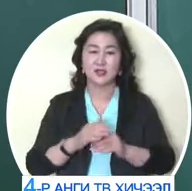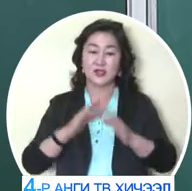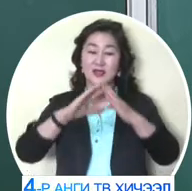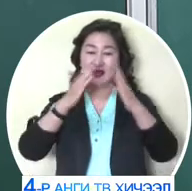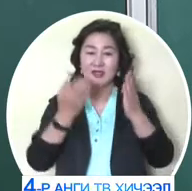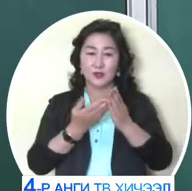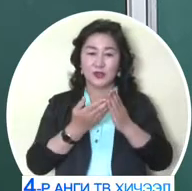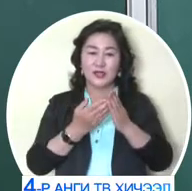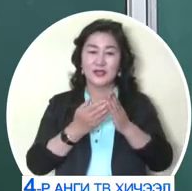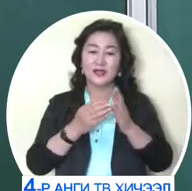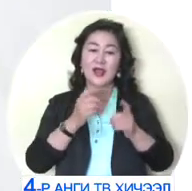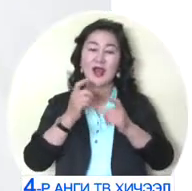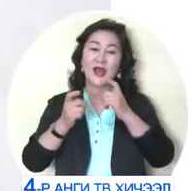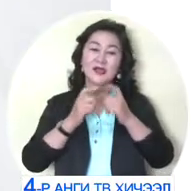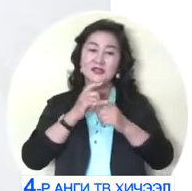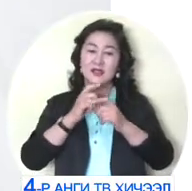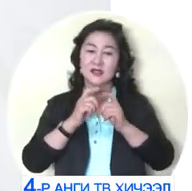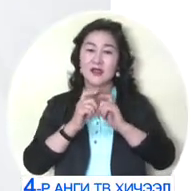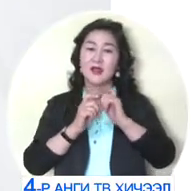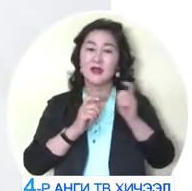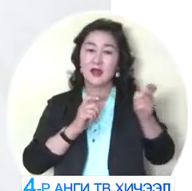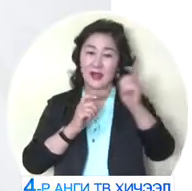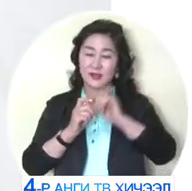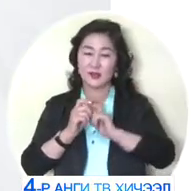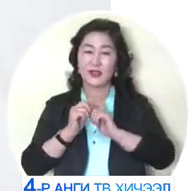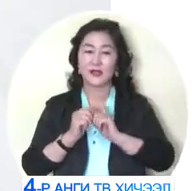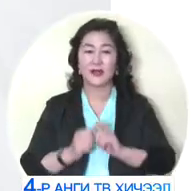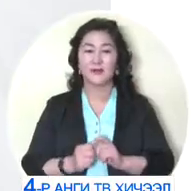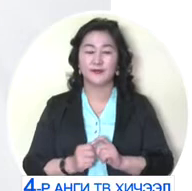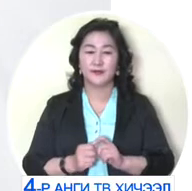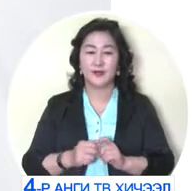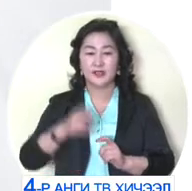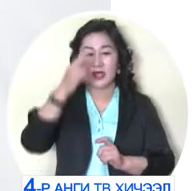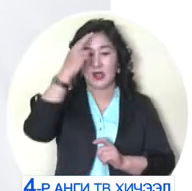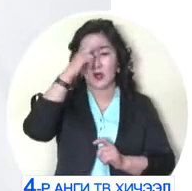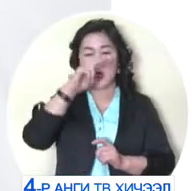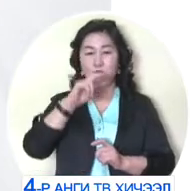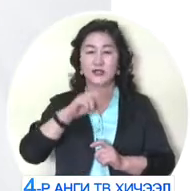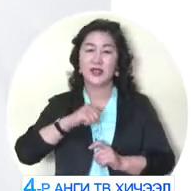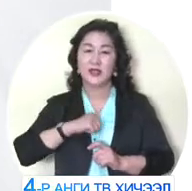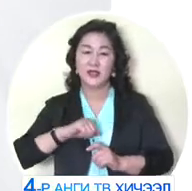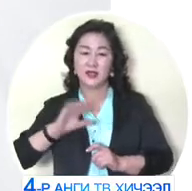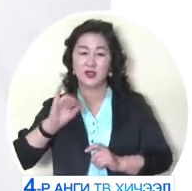харилцан ярилцаад хариулаарай. Хүүд хин юу өгсөн бэ?